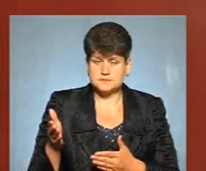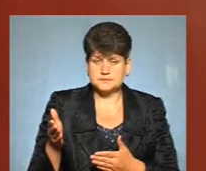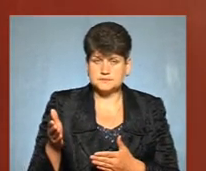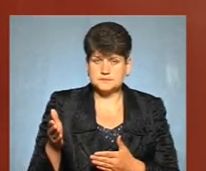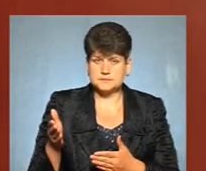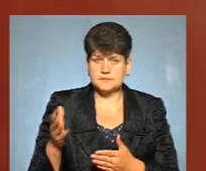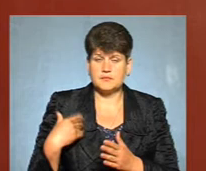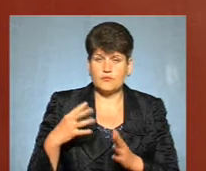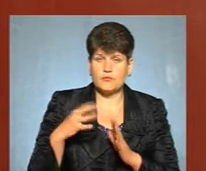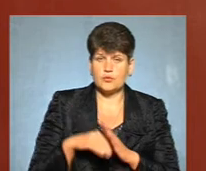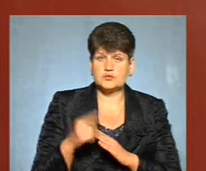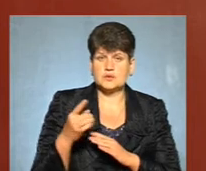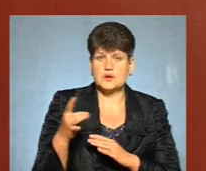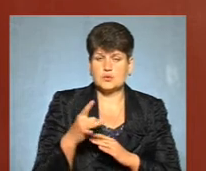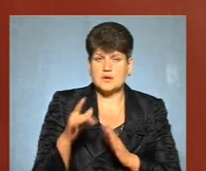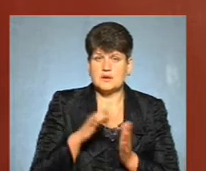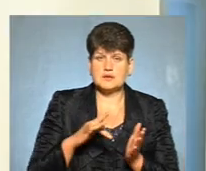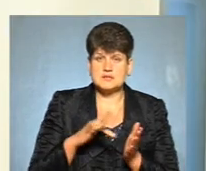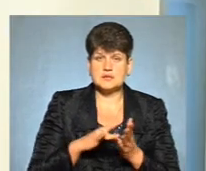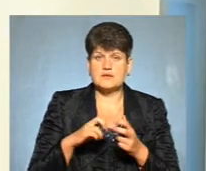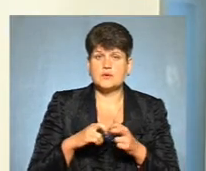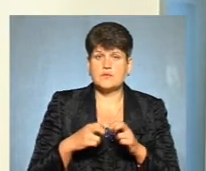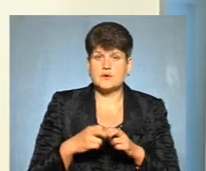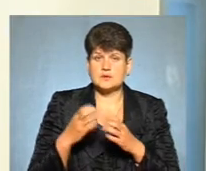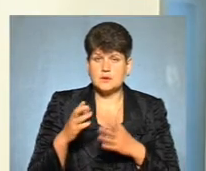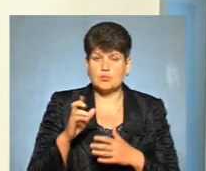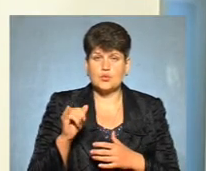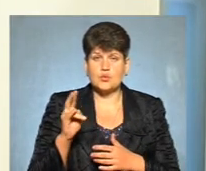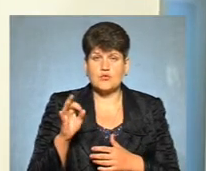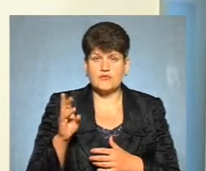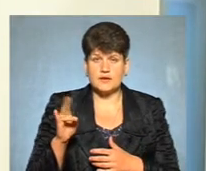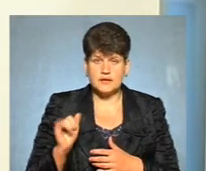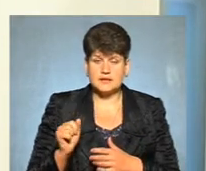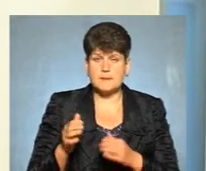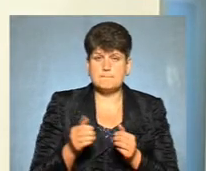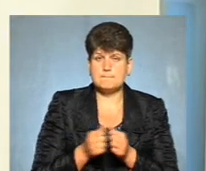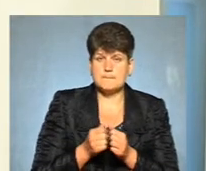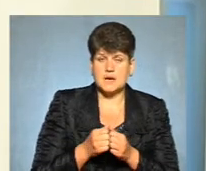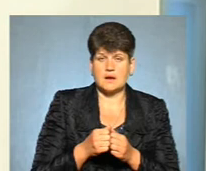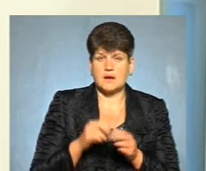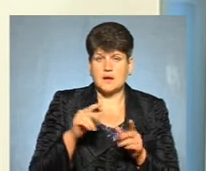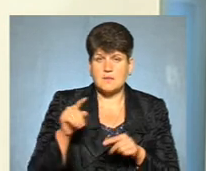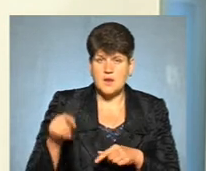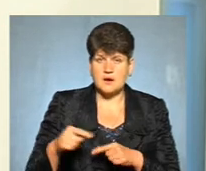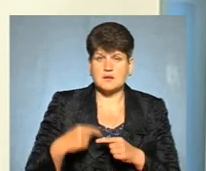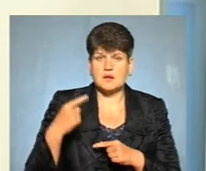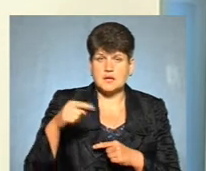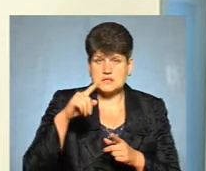ми входимо в один регіональний центр Івано-Франківський, це і Буковина, і Прикарпаття, і